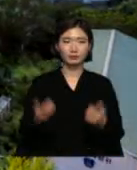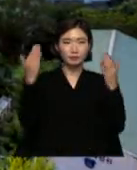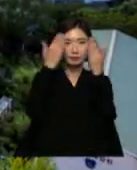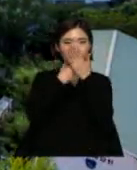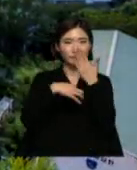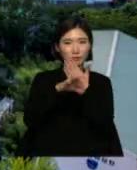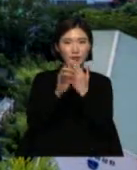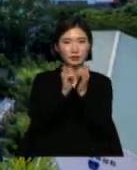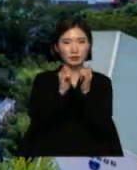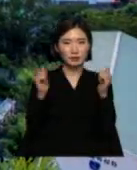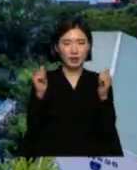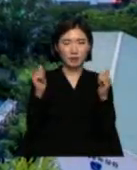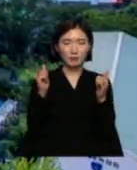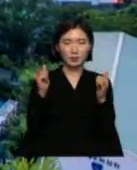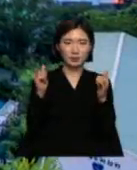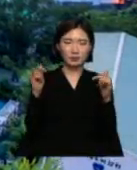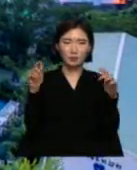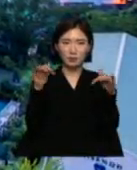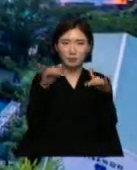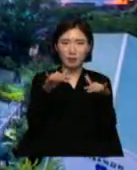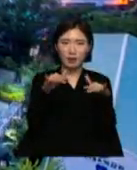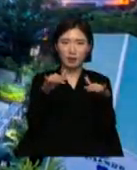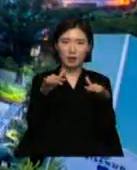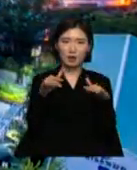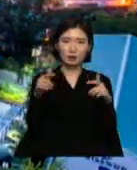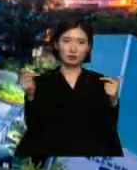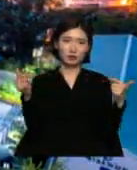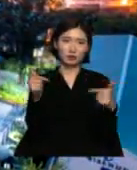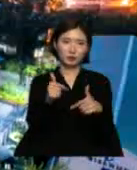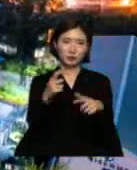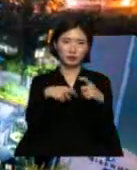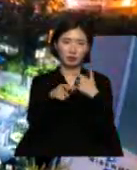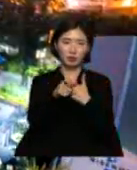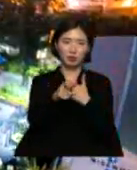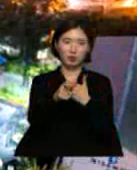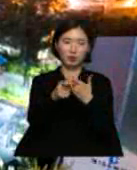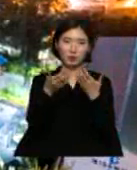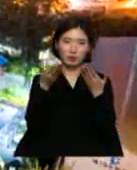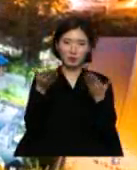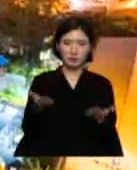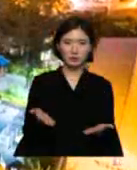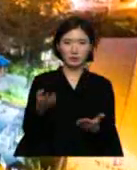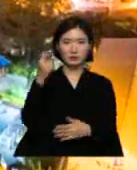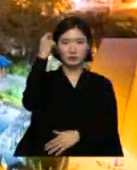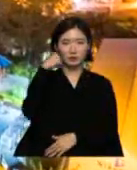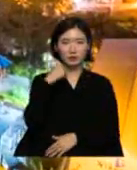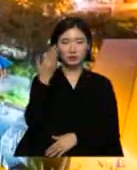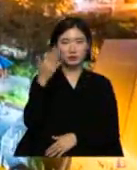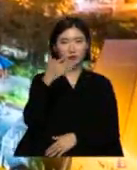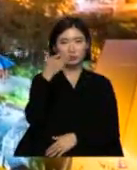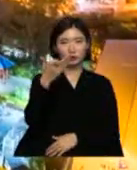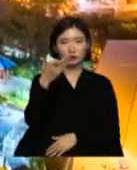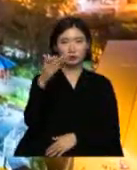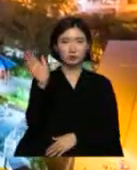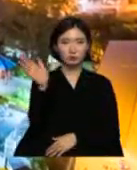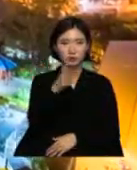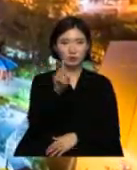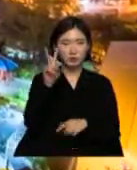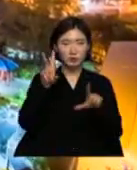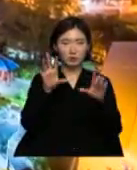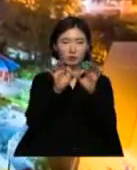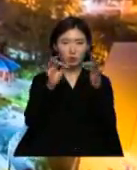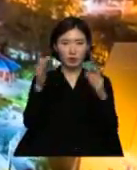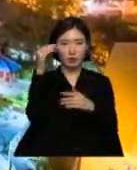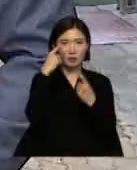밤이면 사람들의 발길이 줄면서 더욱 고즈넉해지는 성북동. 하지만 오는 19일부터 이틀간 관람객들을 위한